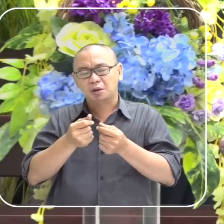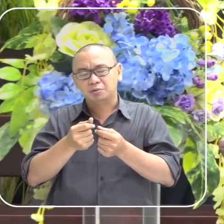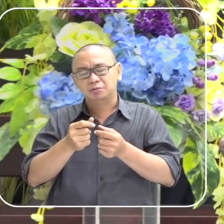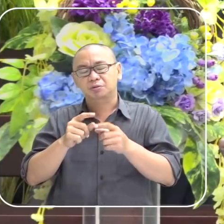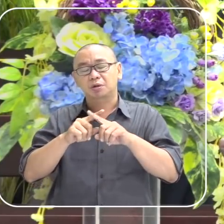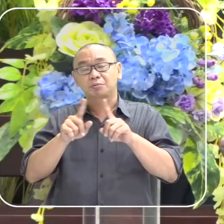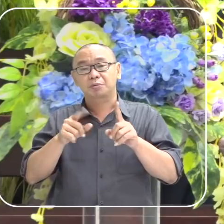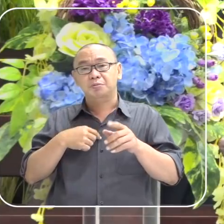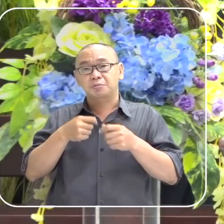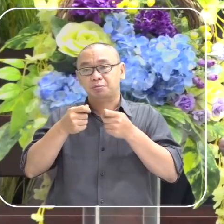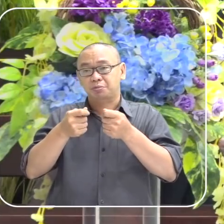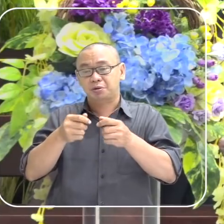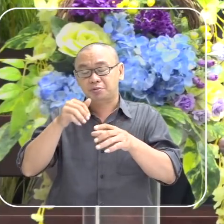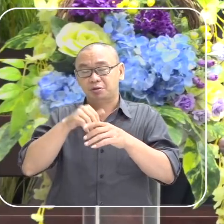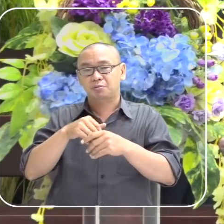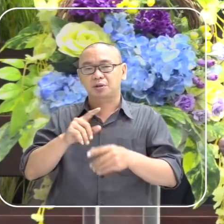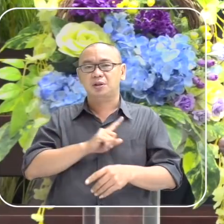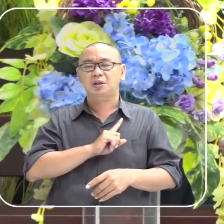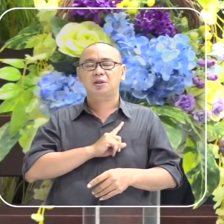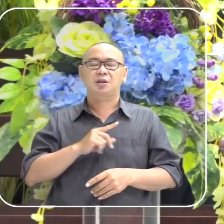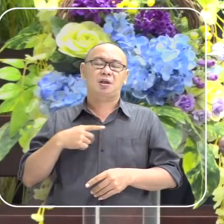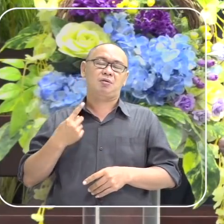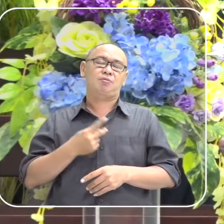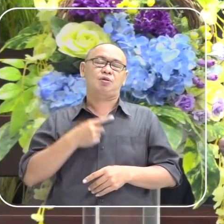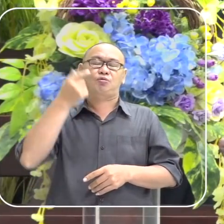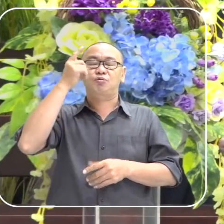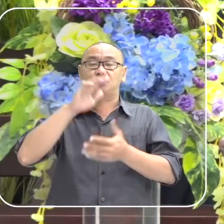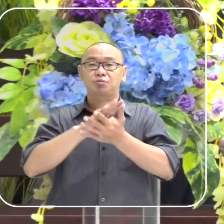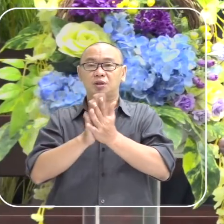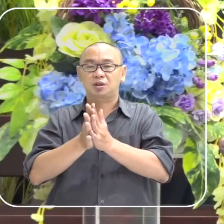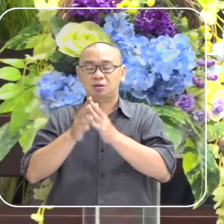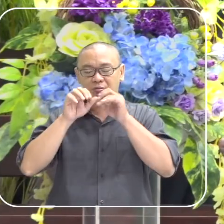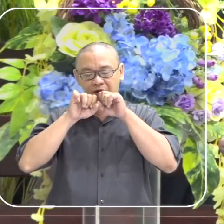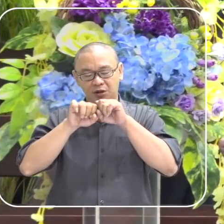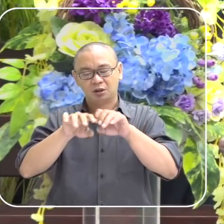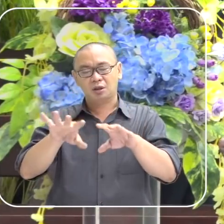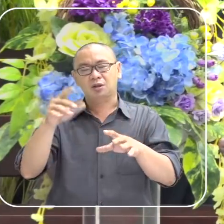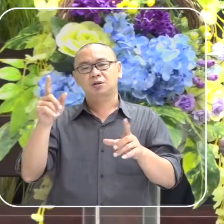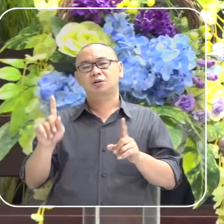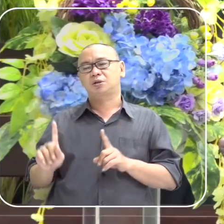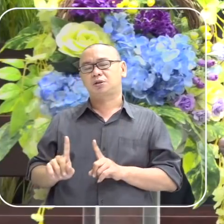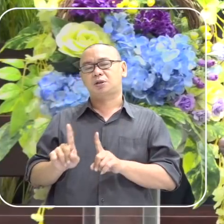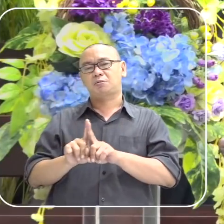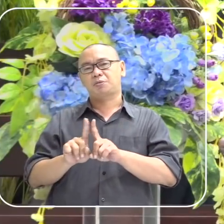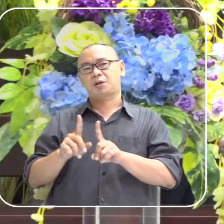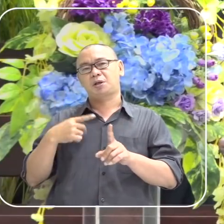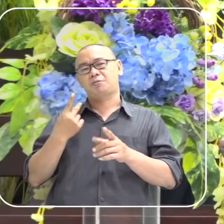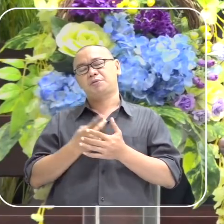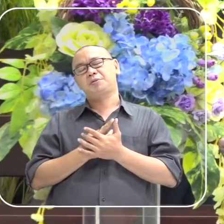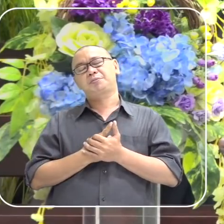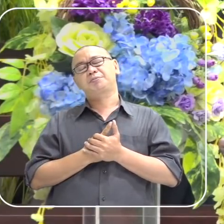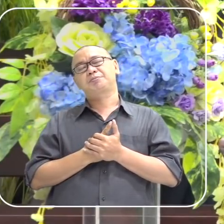namun dapat memberikan persembahan diri kami untuk menjadi berkat bagi sesama kami.